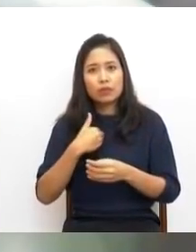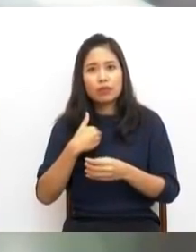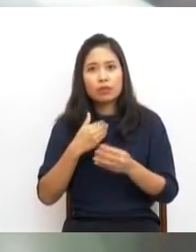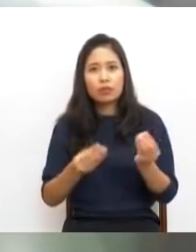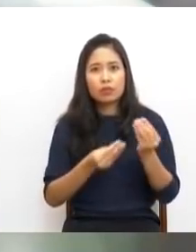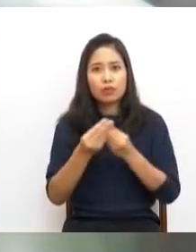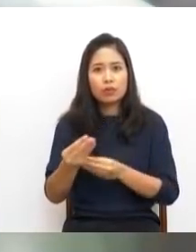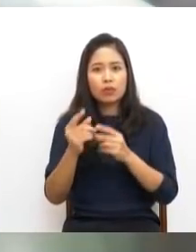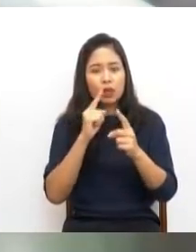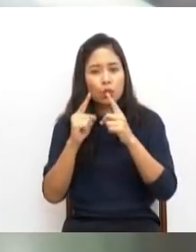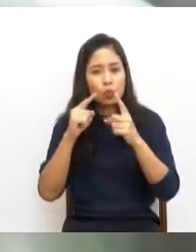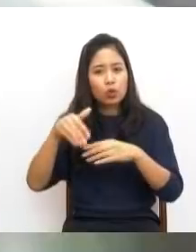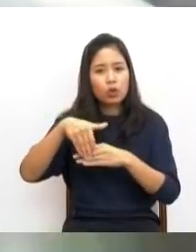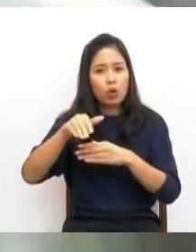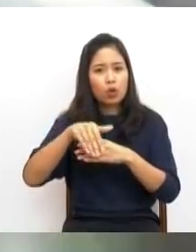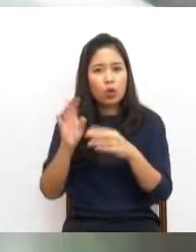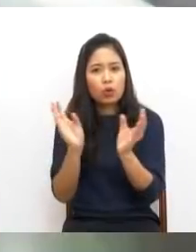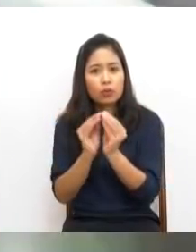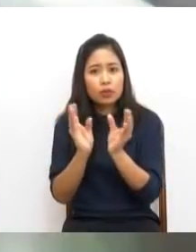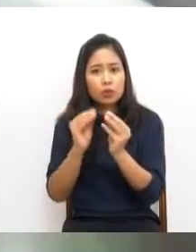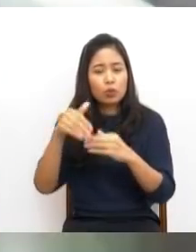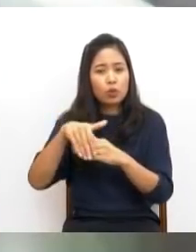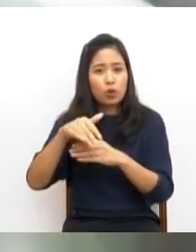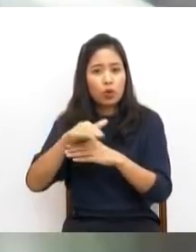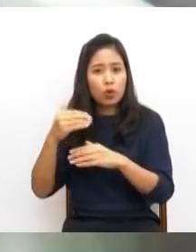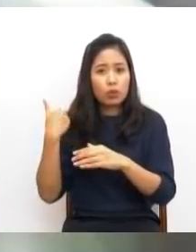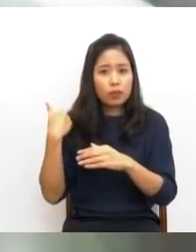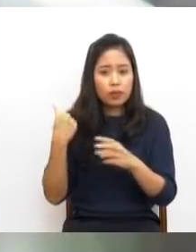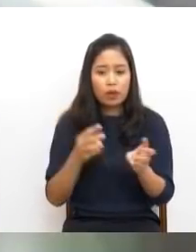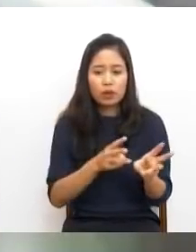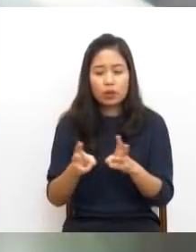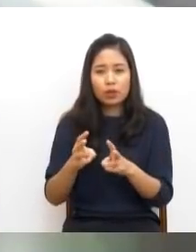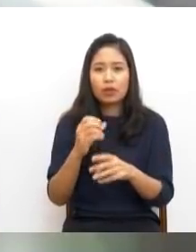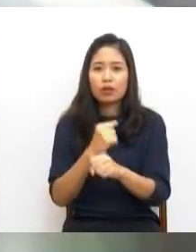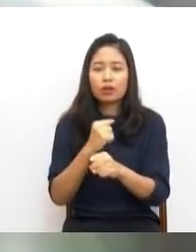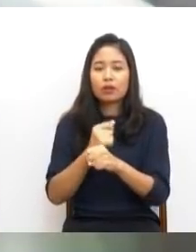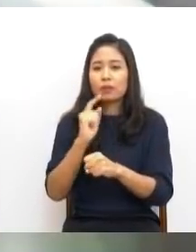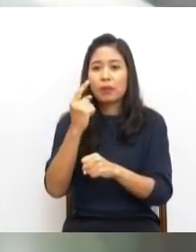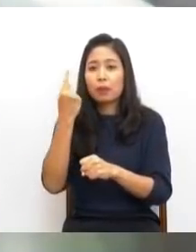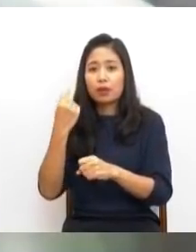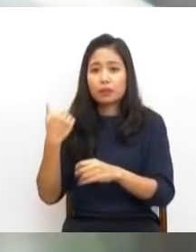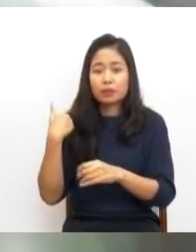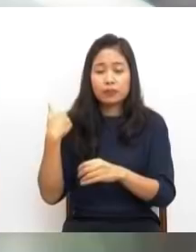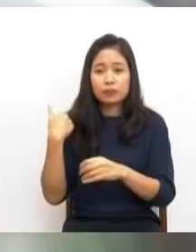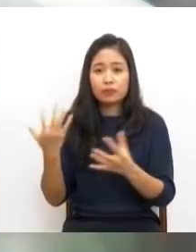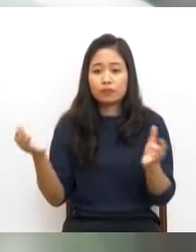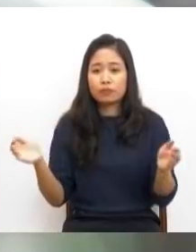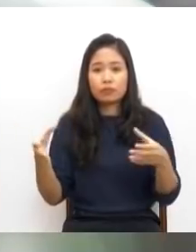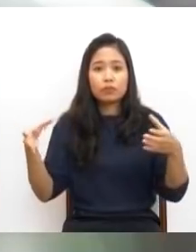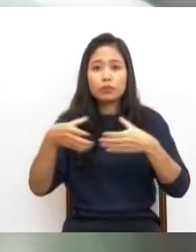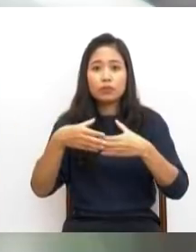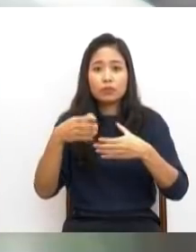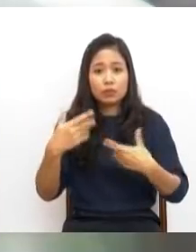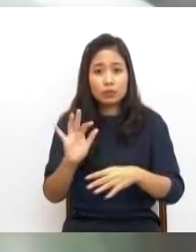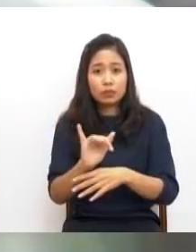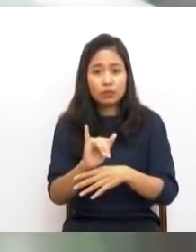การคุยนอกรอบหรือมีการประชุมผ่านทางคอนเฟอเรนซ์หรือมีการเจอกันทางไหนบ้างที่เป็นลักษณะเป็นการสรุปโครงการอีกครั้งนึงอะค่ะ คือโดย